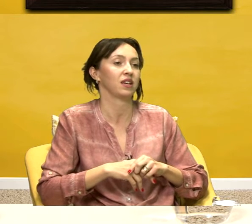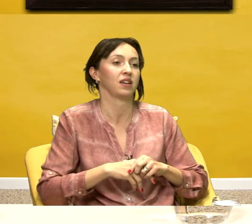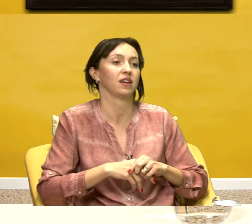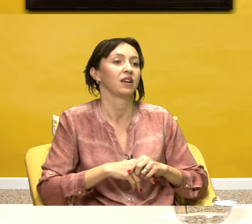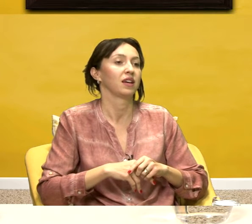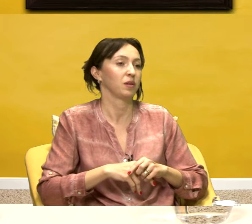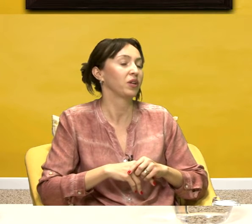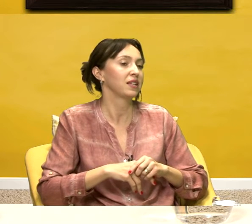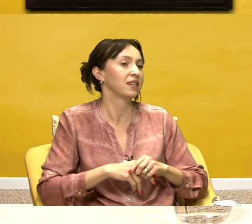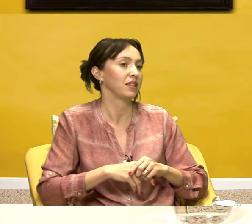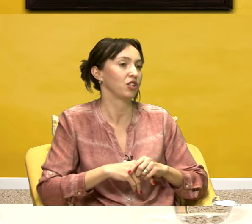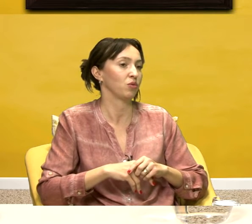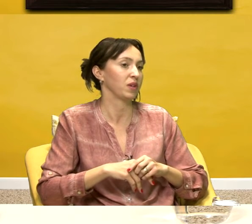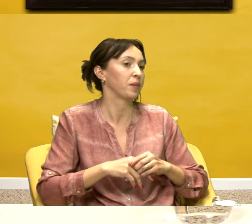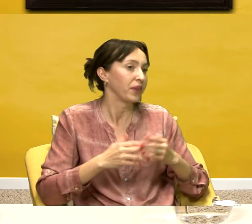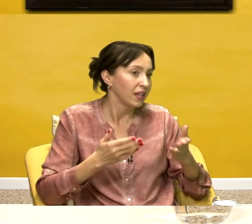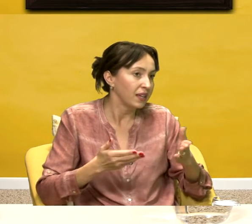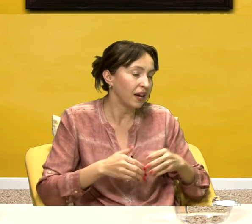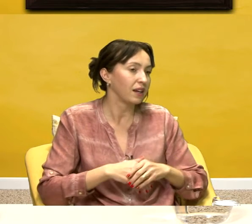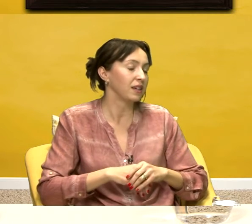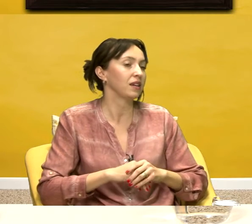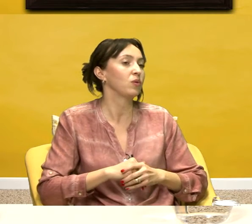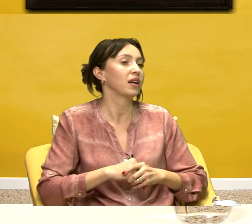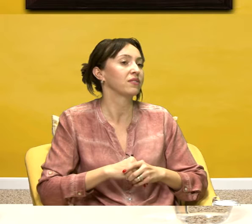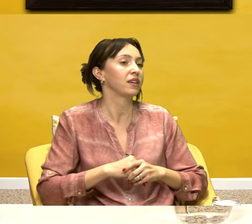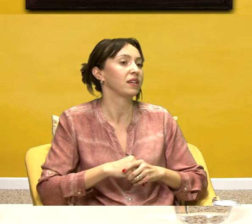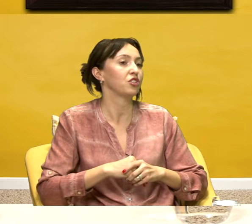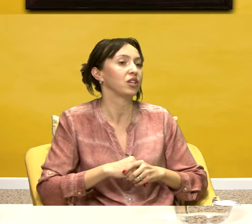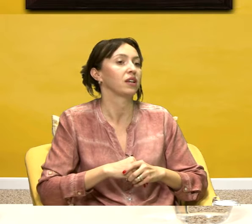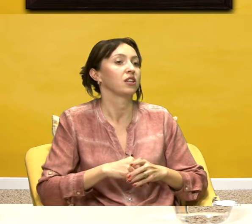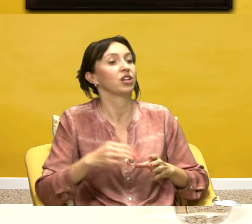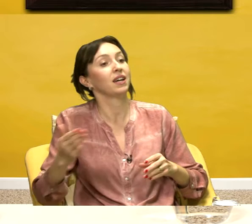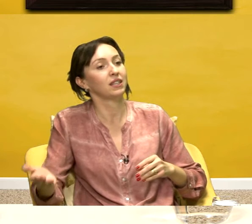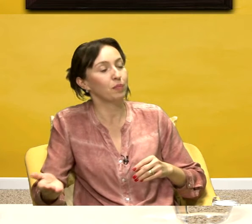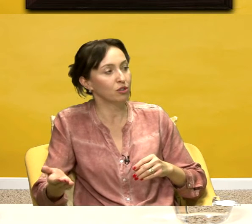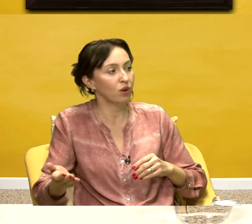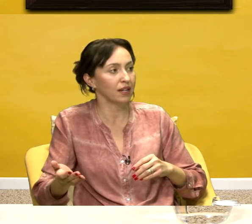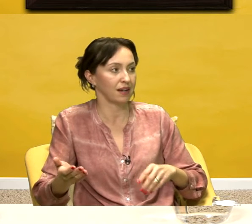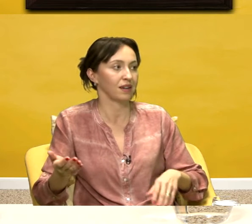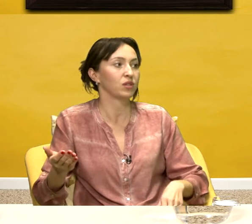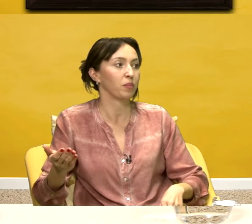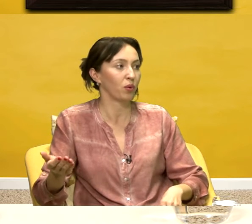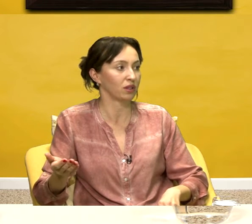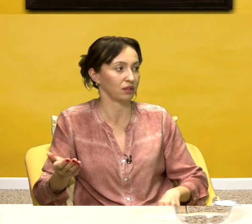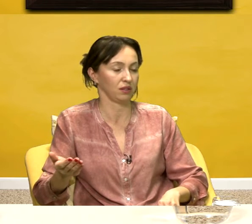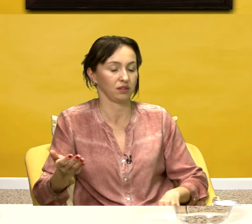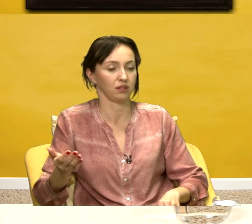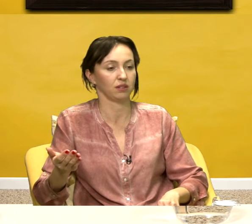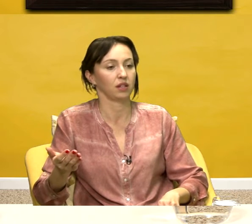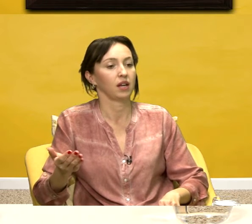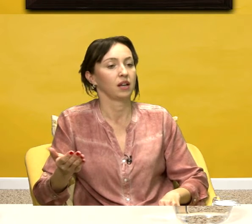înțelege, te poate înțelege lumea. Ea e un caz fericit. Celelalte persoane care nu se pot